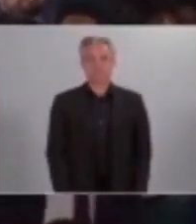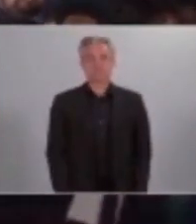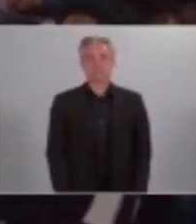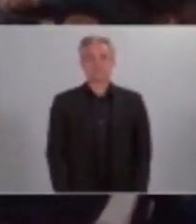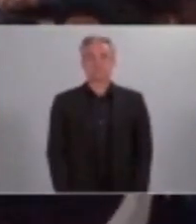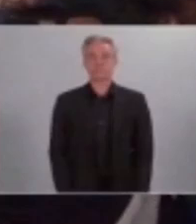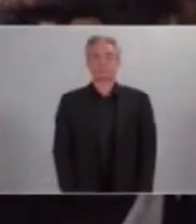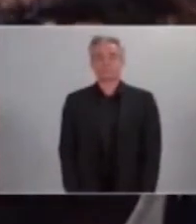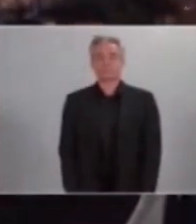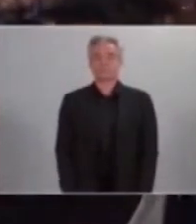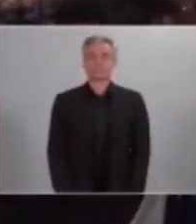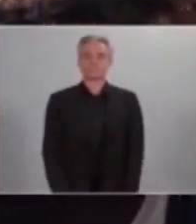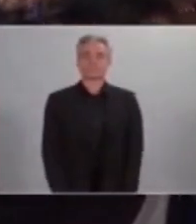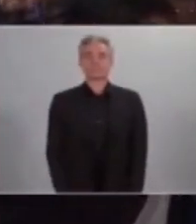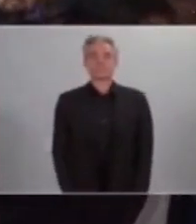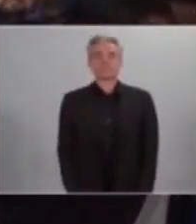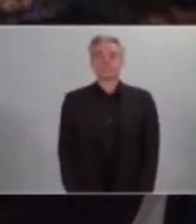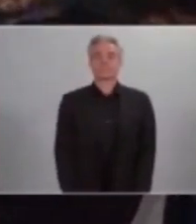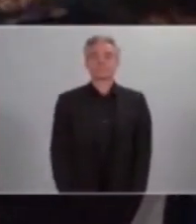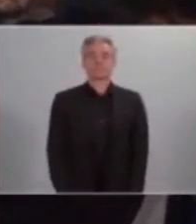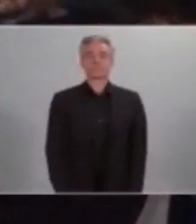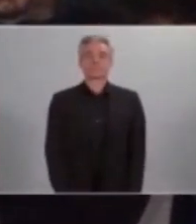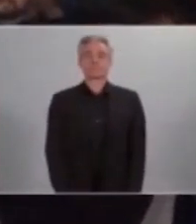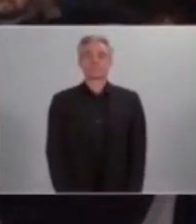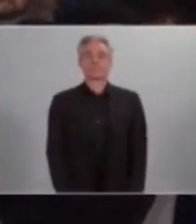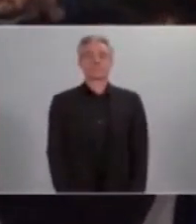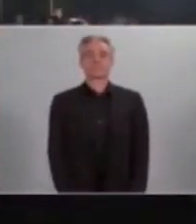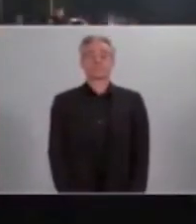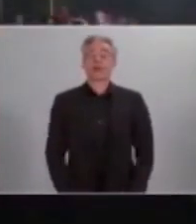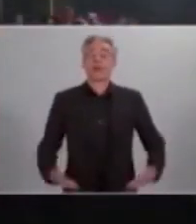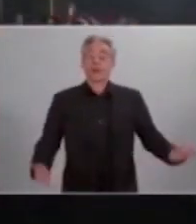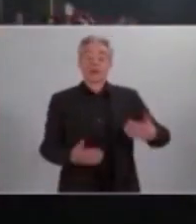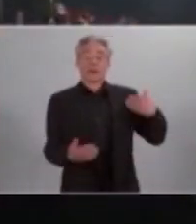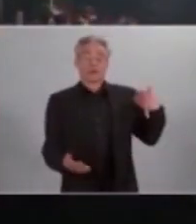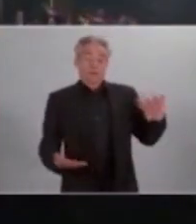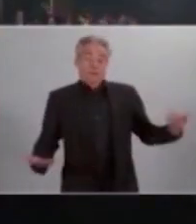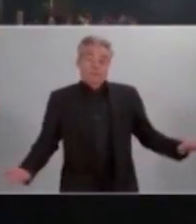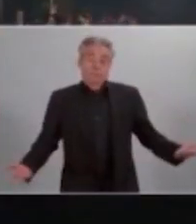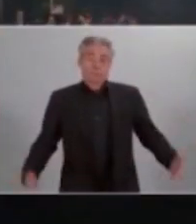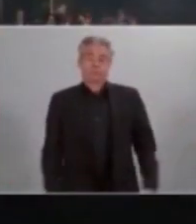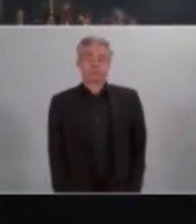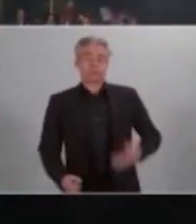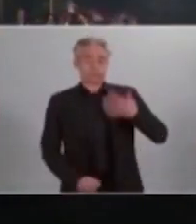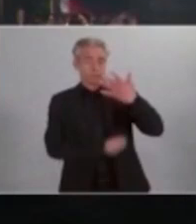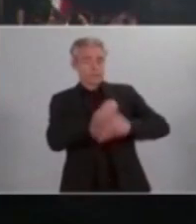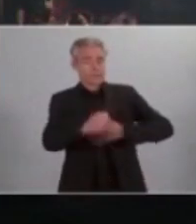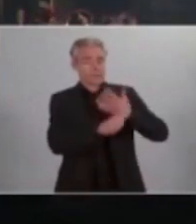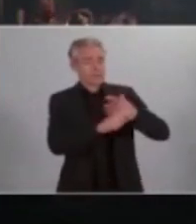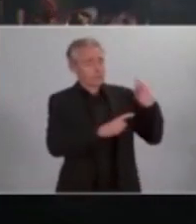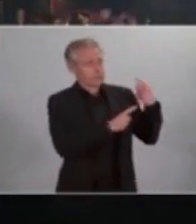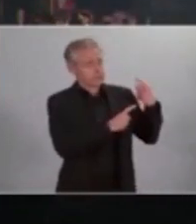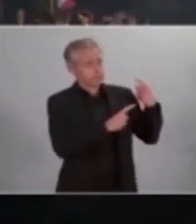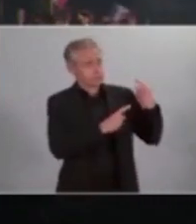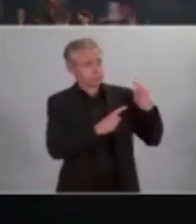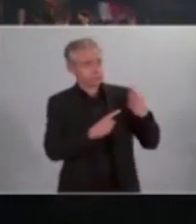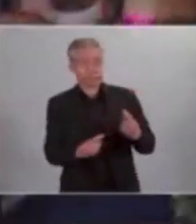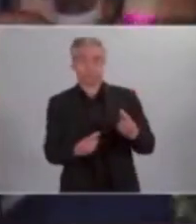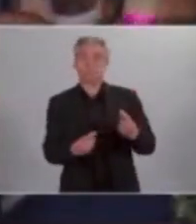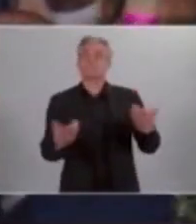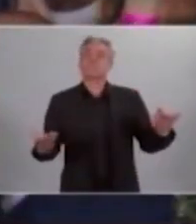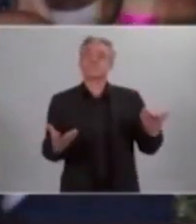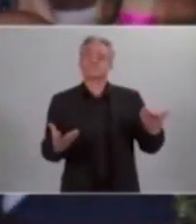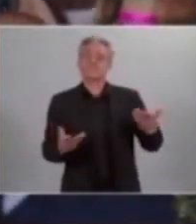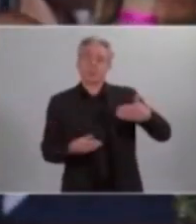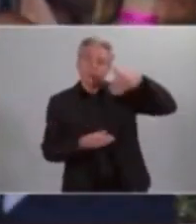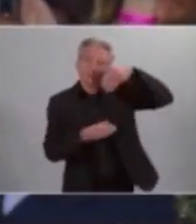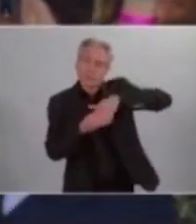พ์ของฝรั่งเศสว่าถ้าชาวฝรั่งเศสเลือกที่จะโหวตเลอเปนเนี่ยก็มีแนวโน้มว่าสหภาพยุโรปเนี่ยอาจพัง